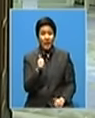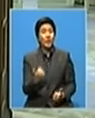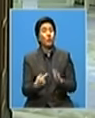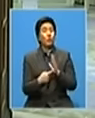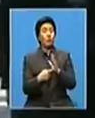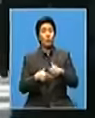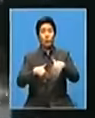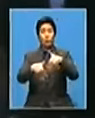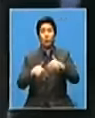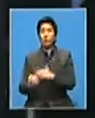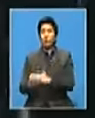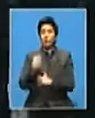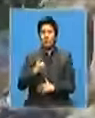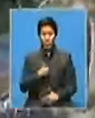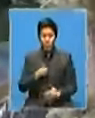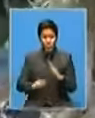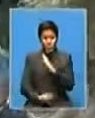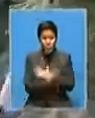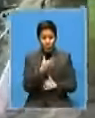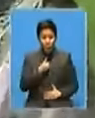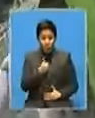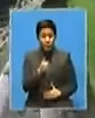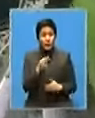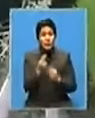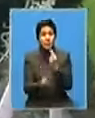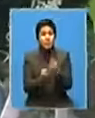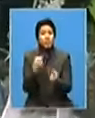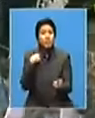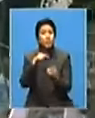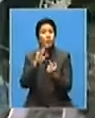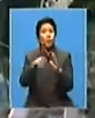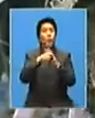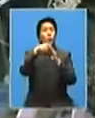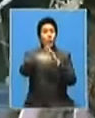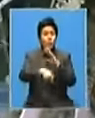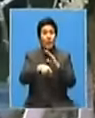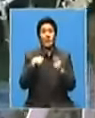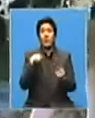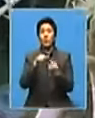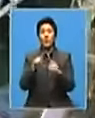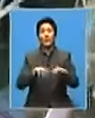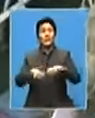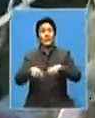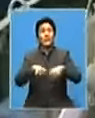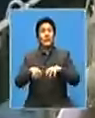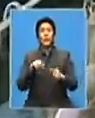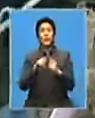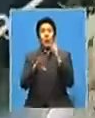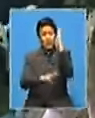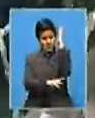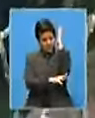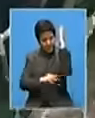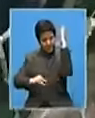ชุมชนที่เข้มแข็งและผมได้มีโอกาสไปเยี่ยมชมที่จังหวัดนครราชสีมานั่นก็คือการจัดการคลัสเตอร์มันโคราชนะ